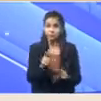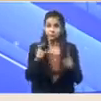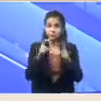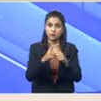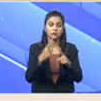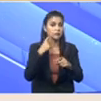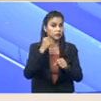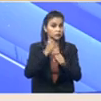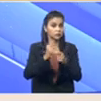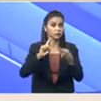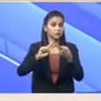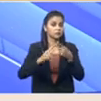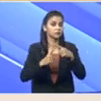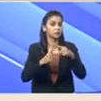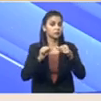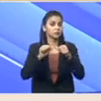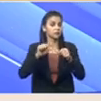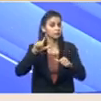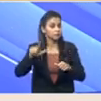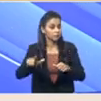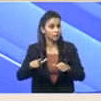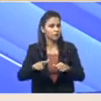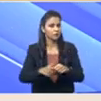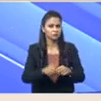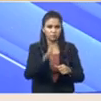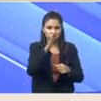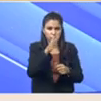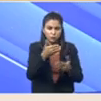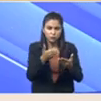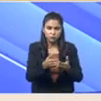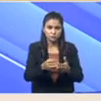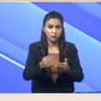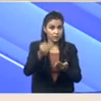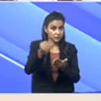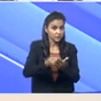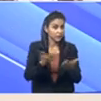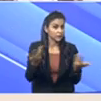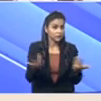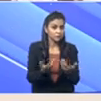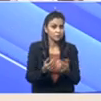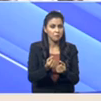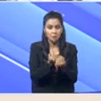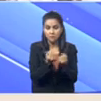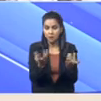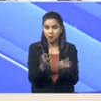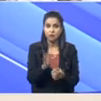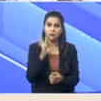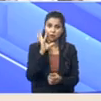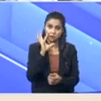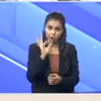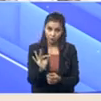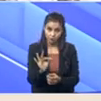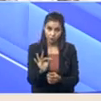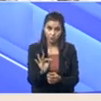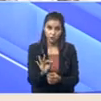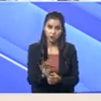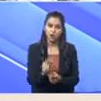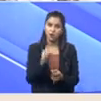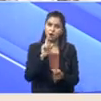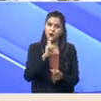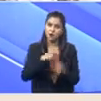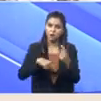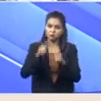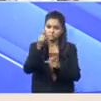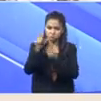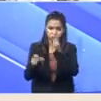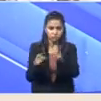डिजिटल अरेस्ट के नाम पर हो रहे स्कैम से बचने के लिए बहुत जरूरी है हर